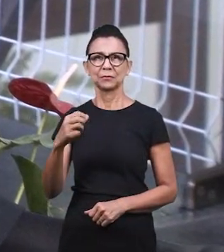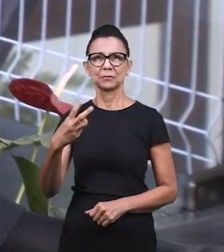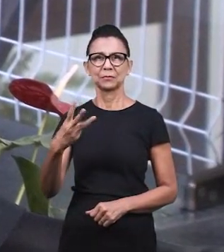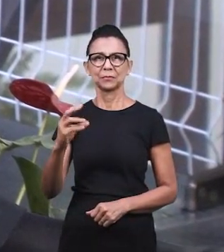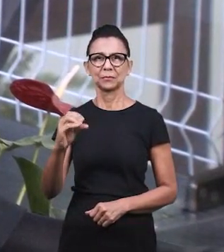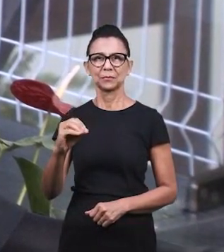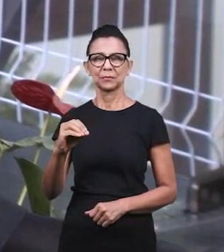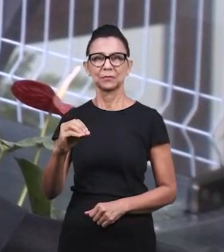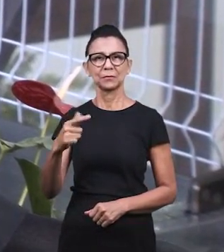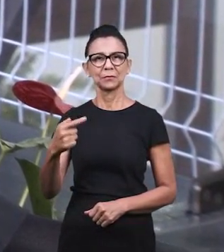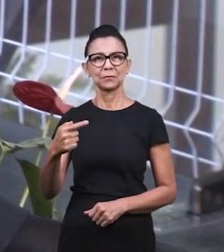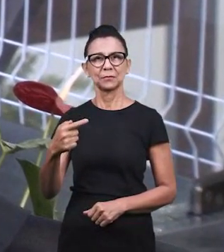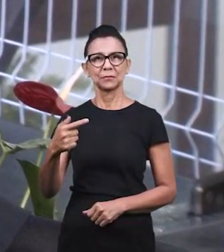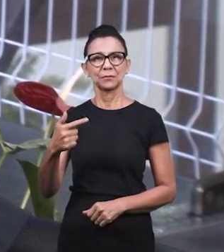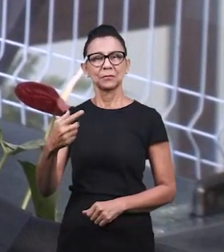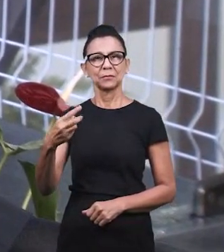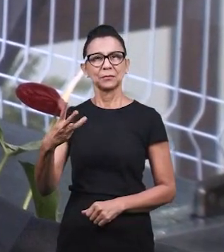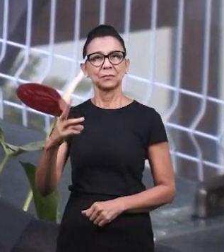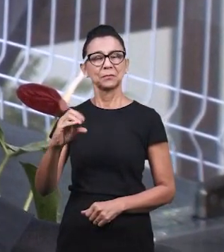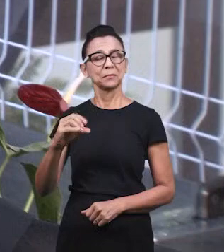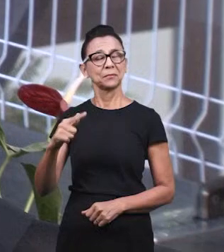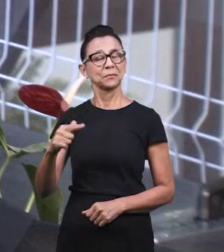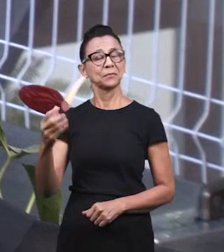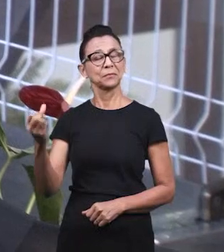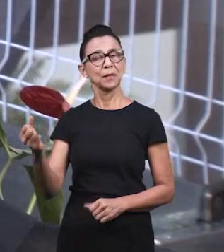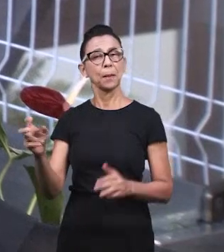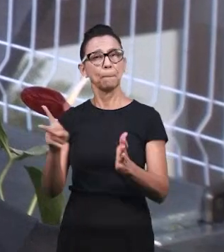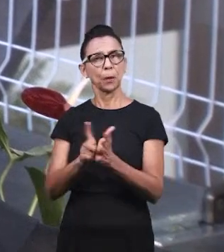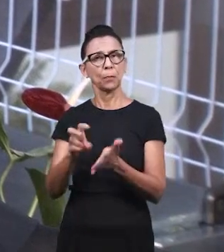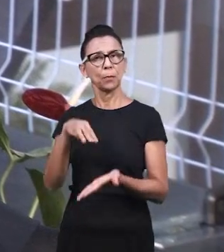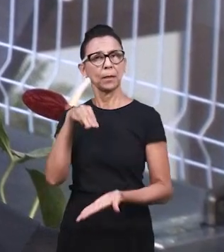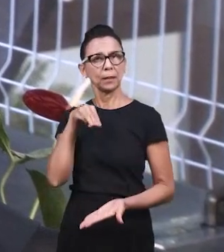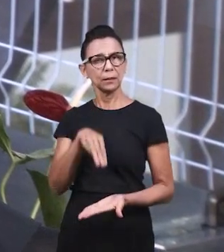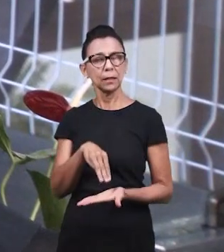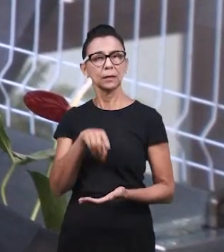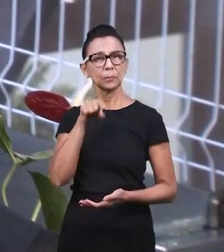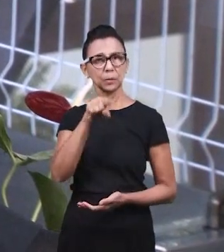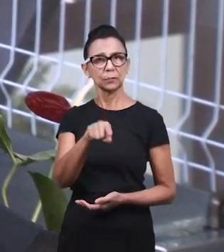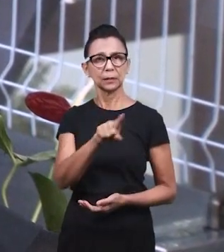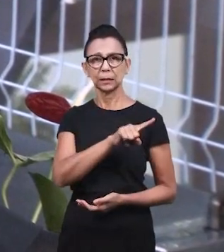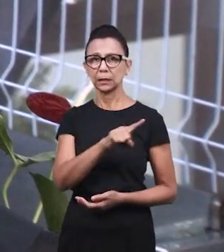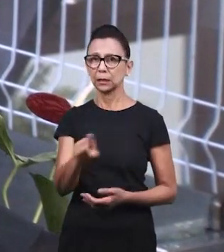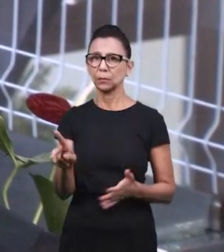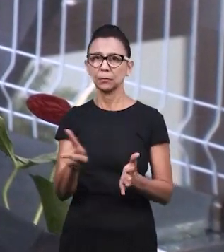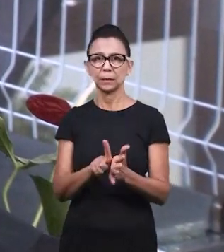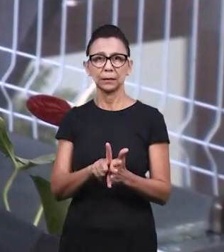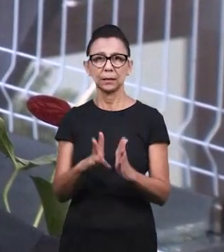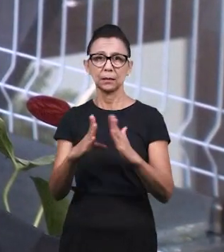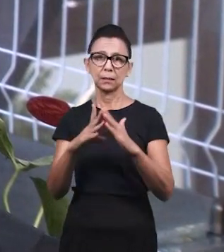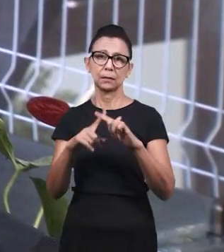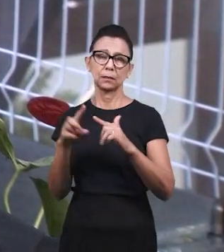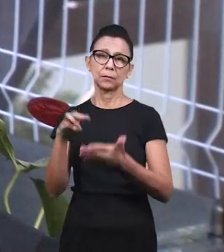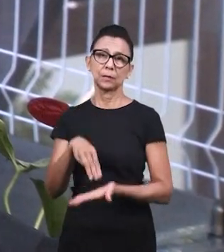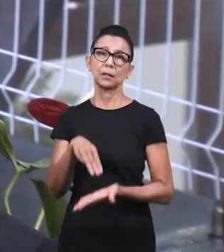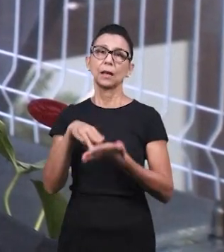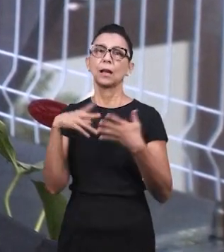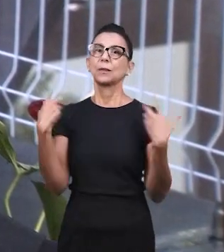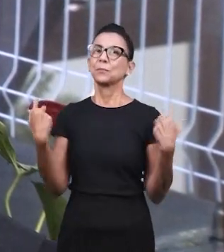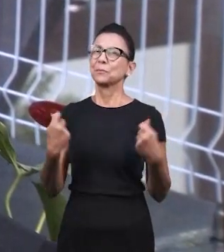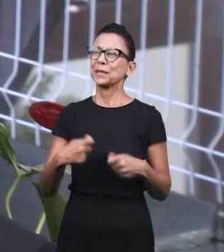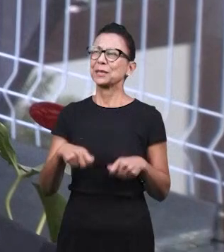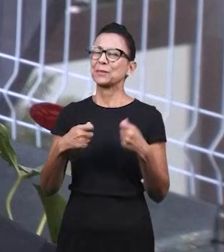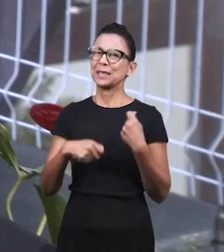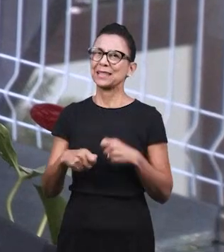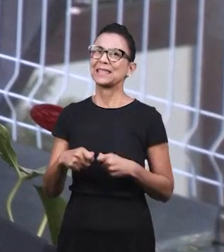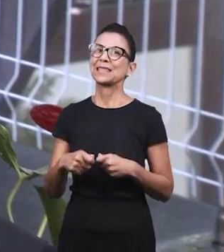l'écran 0800 707 376. C'est un numéro pour répondre au Brésil et ceux qui ne sont pas encore